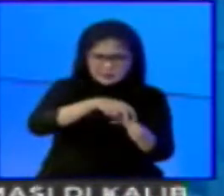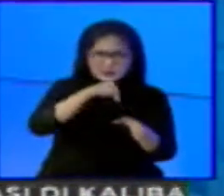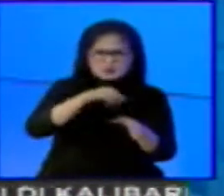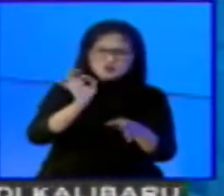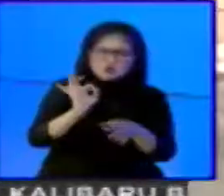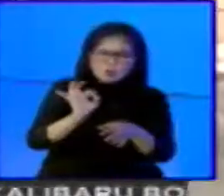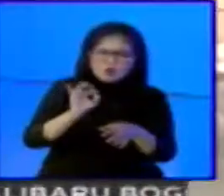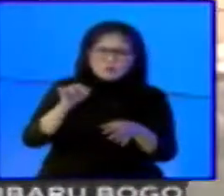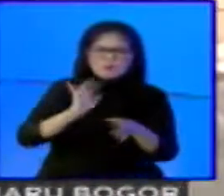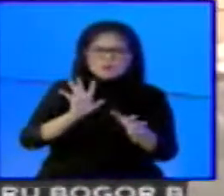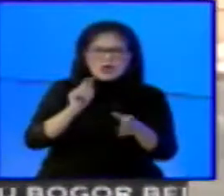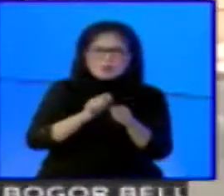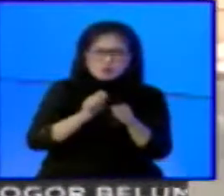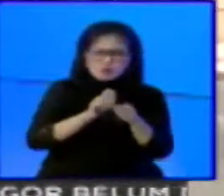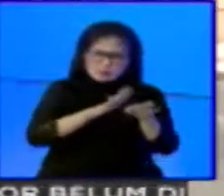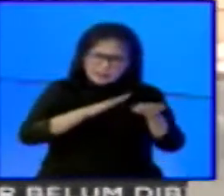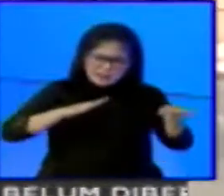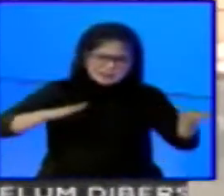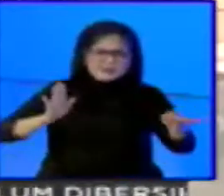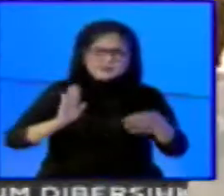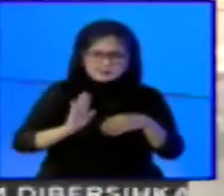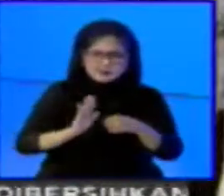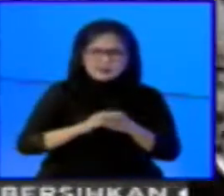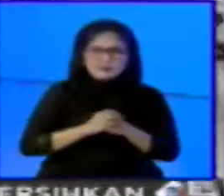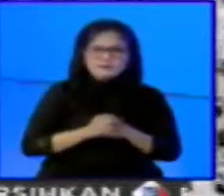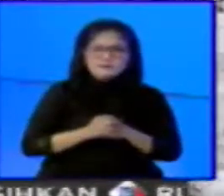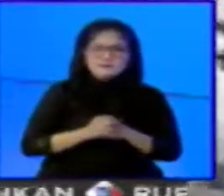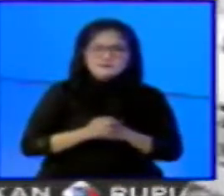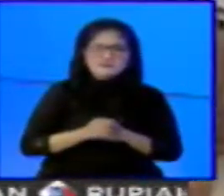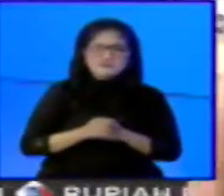menyebabkan kemacetan. Dari Jakarta, Revika Sibarani, Gali Bagas, iNews melaporkan.